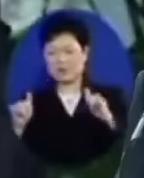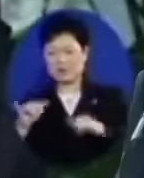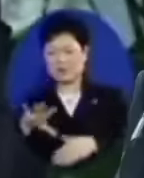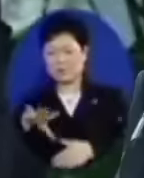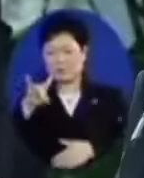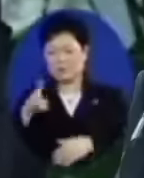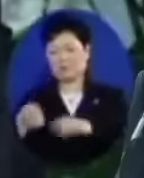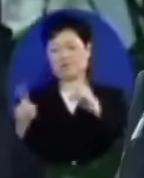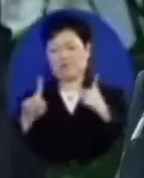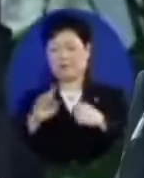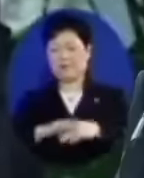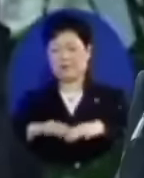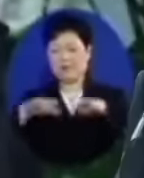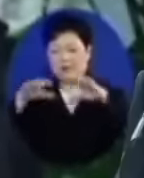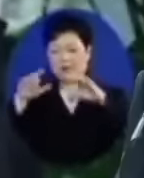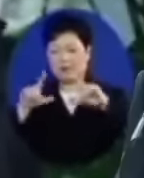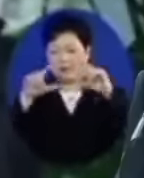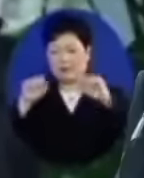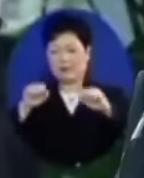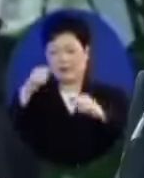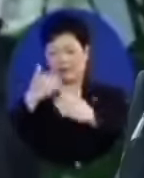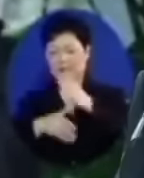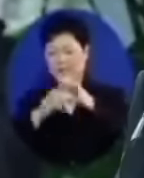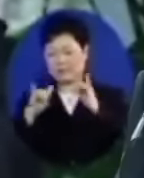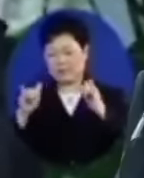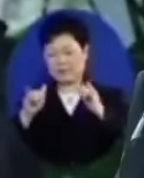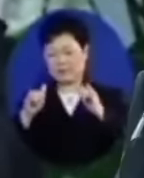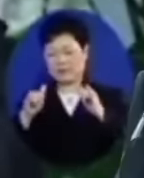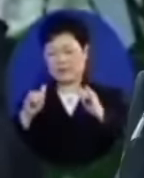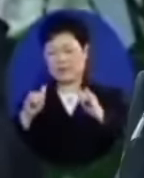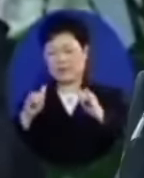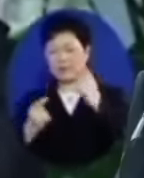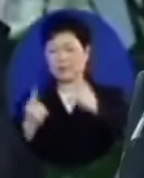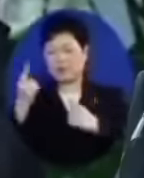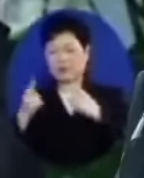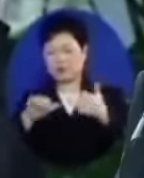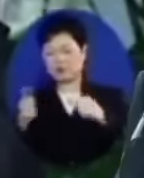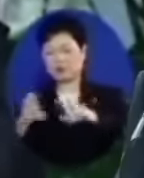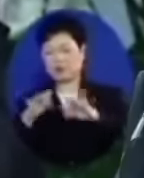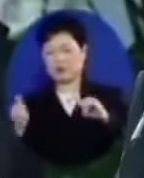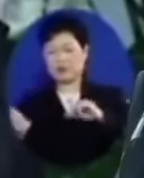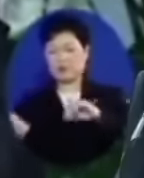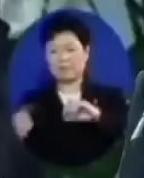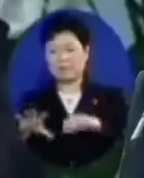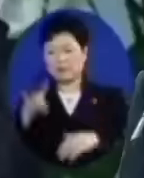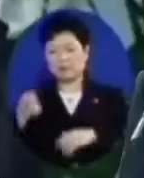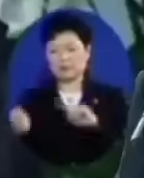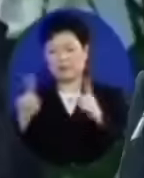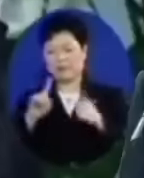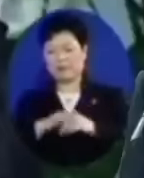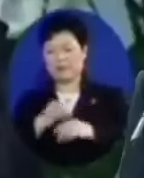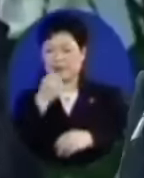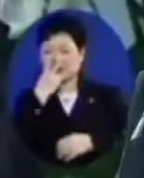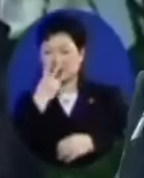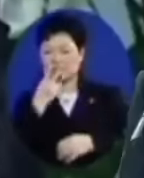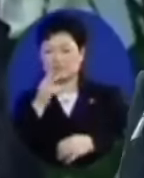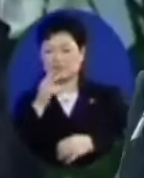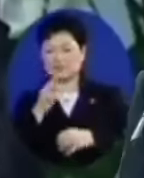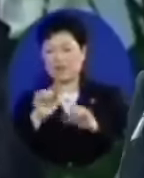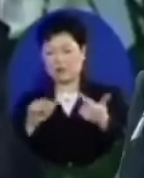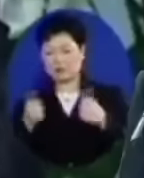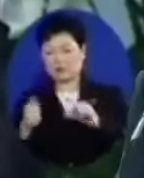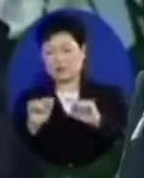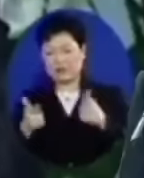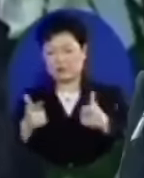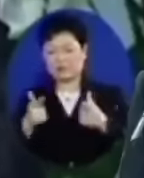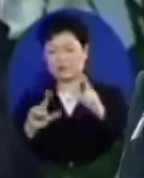부활하는 것입니다. 살아남은 자보다 먼저 죽은 자들이 부활하고 그 부활의 모습은 썩지 아니하고 죽지 않은 모습으로